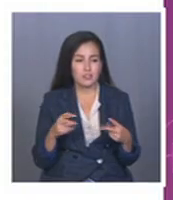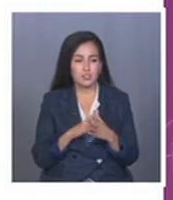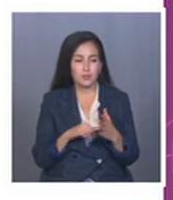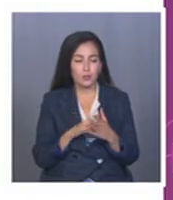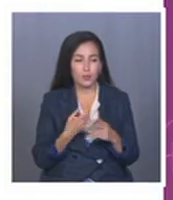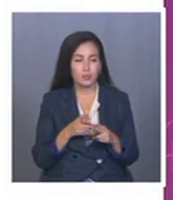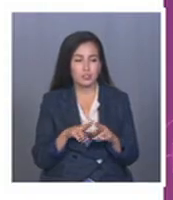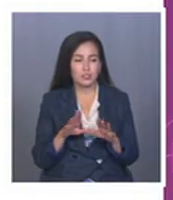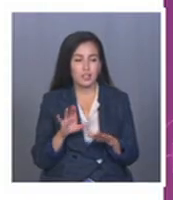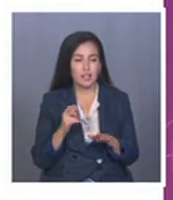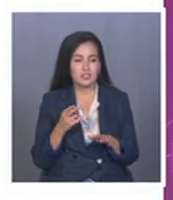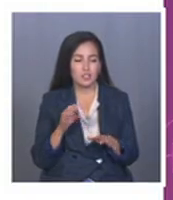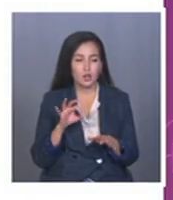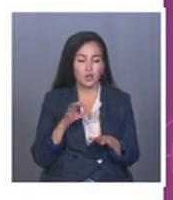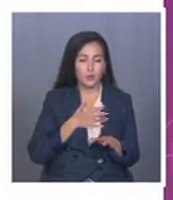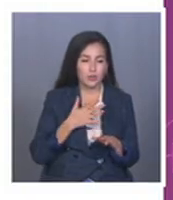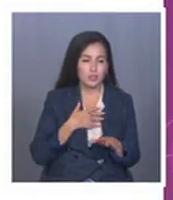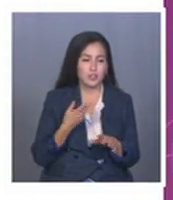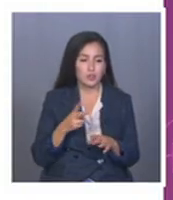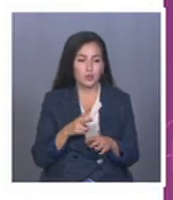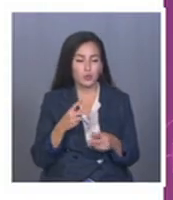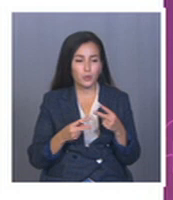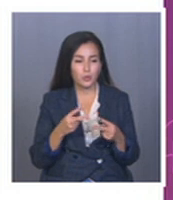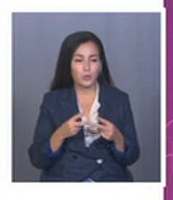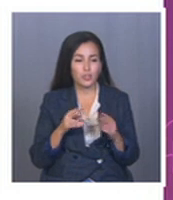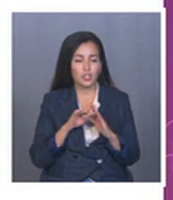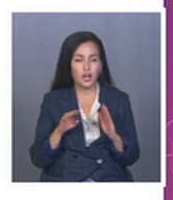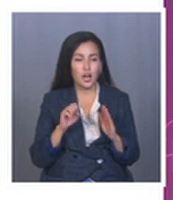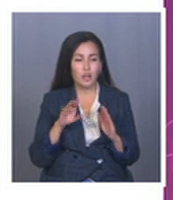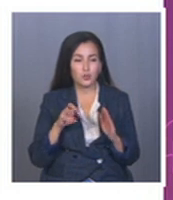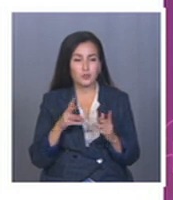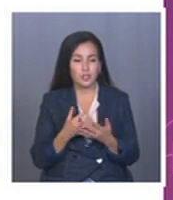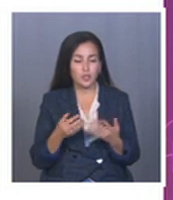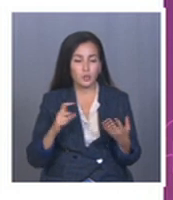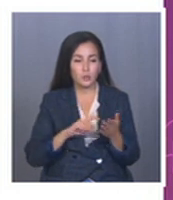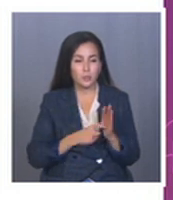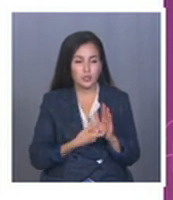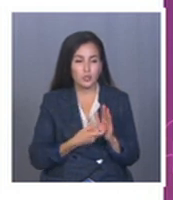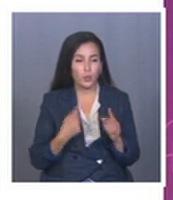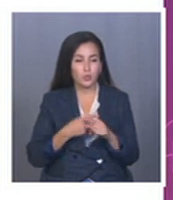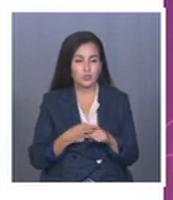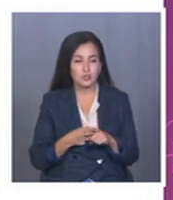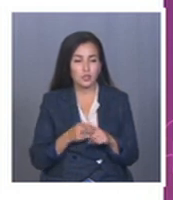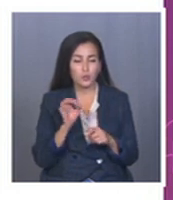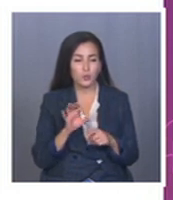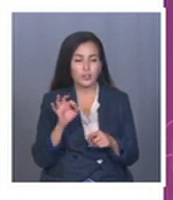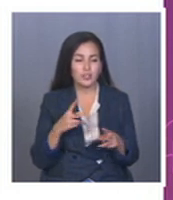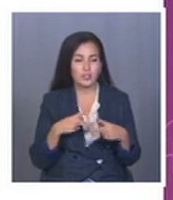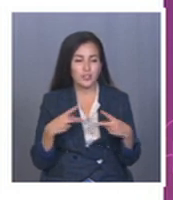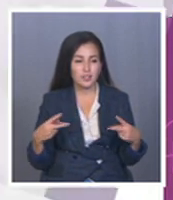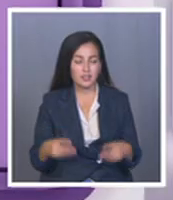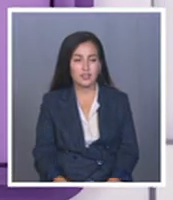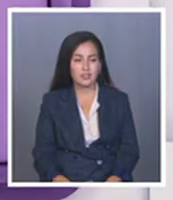жердегі кальций мен оттектің тотығу дәрежелері және атом сандарының көбейтіндісінің қосындысы 0-ге тең болады.